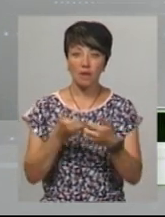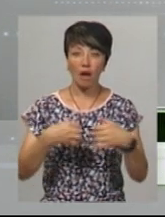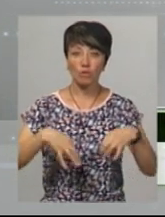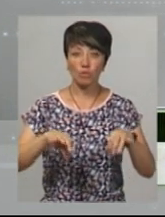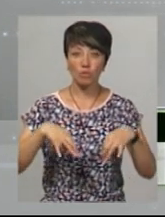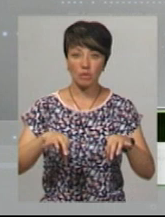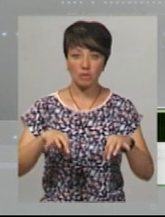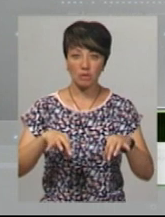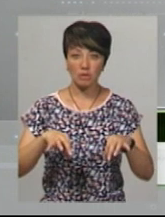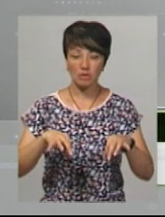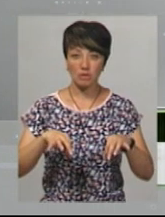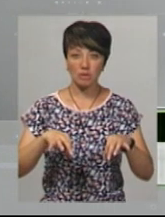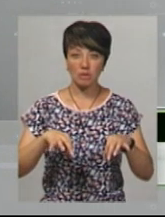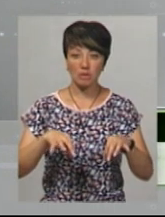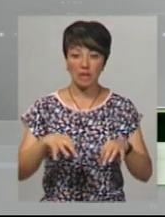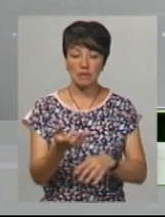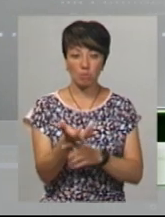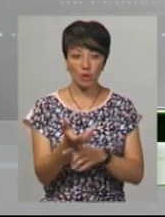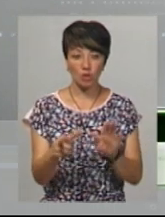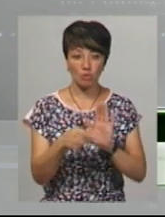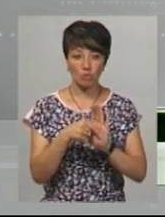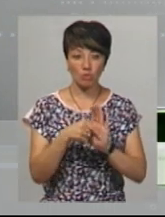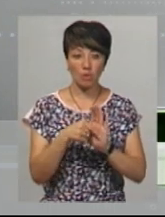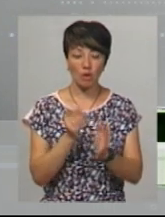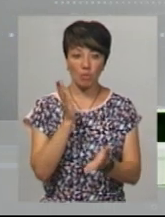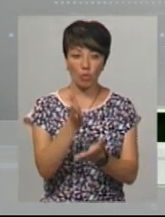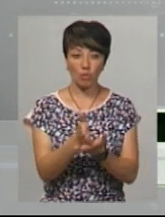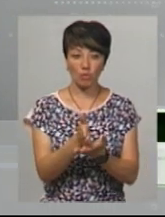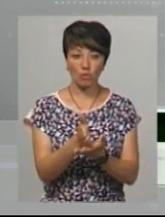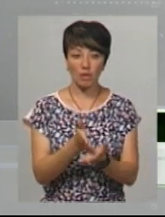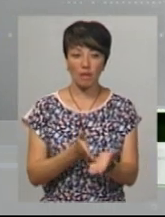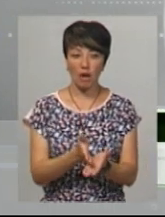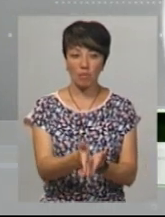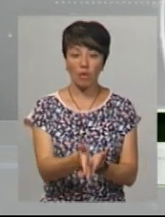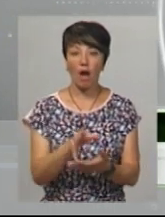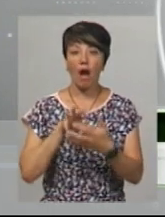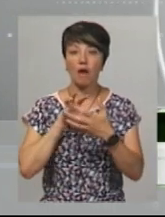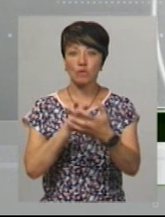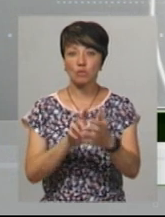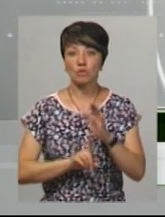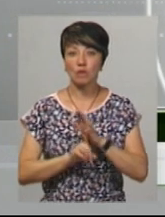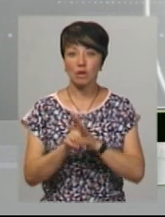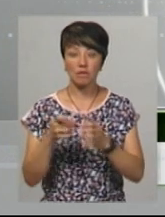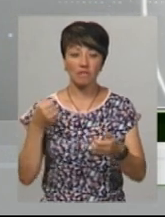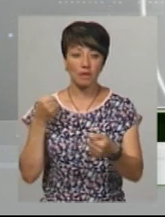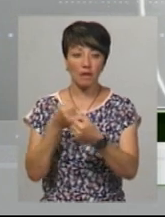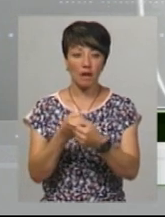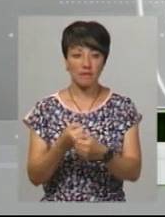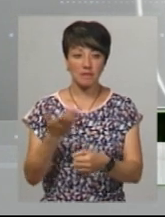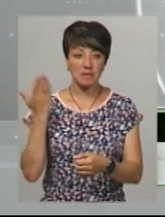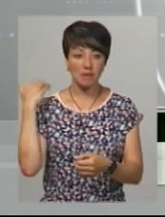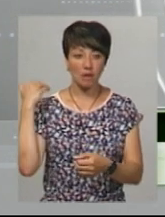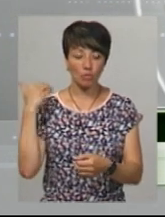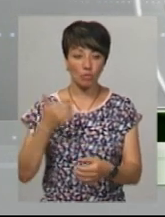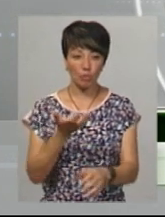автомобілем трактором Ivecco з причепом, який рухався у попутному напрямку. Автобус спочатку вдарився у задню частину причепа,